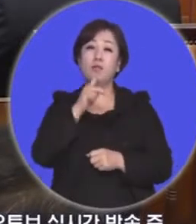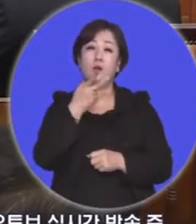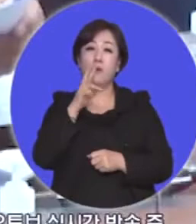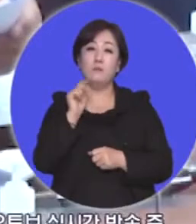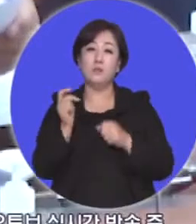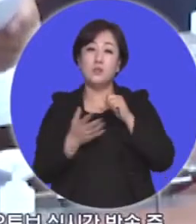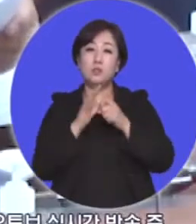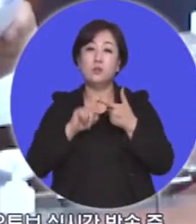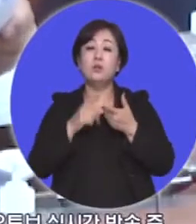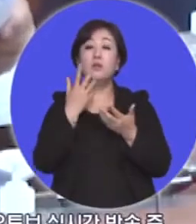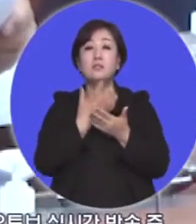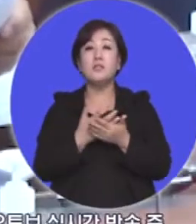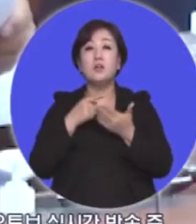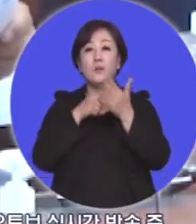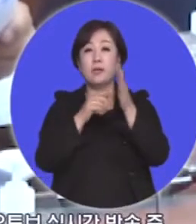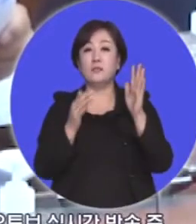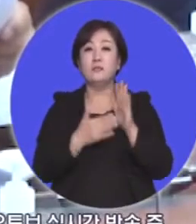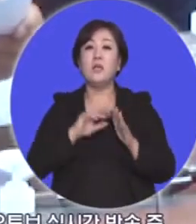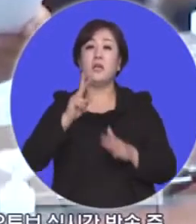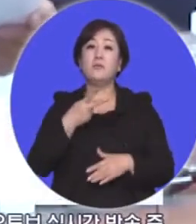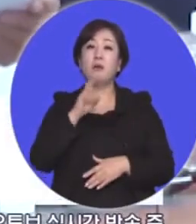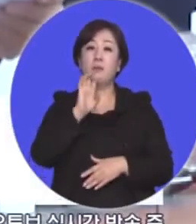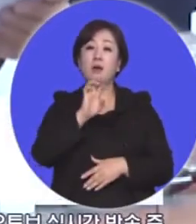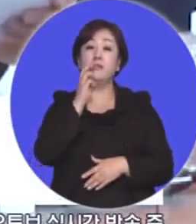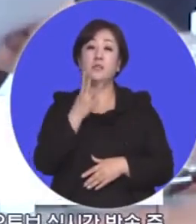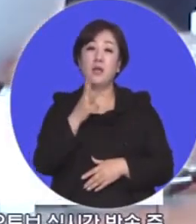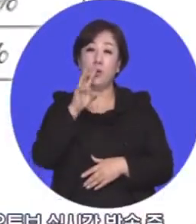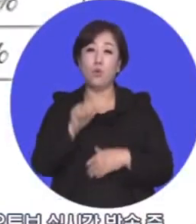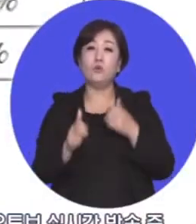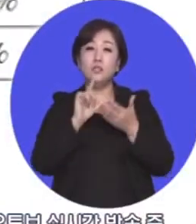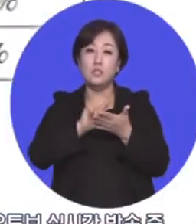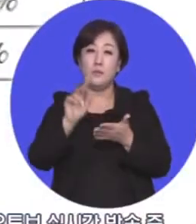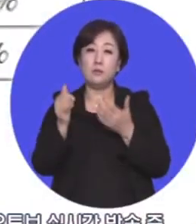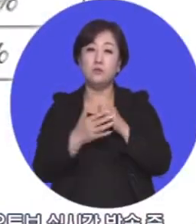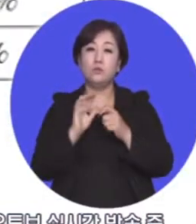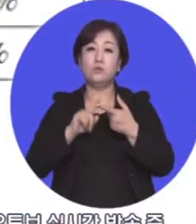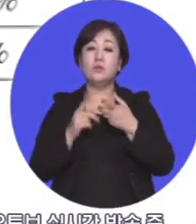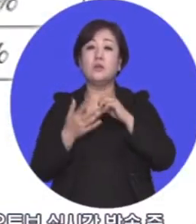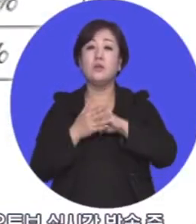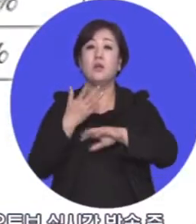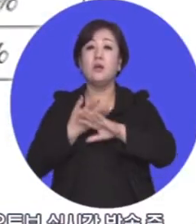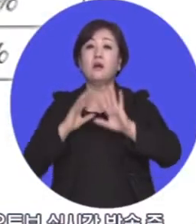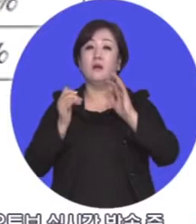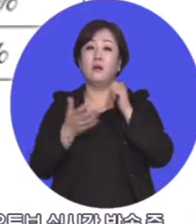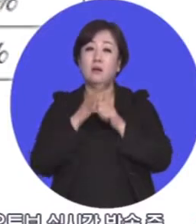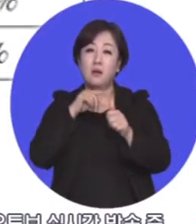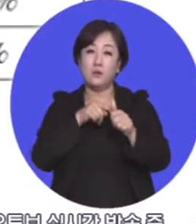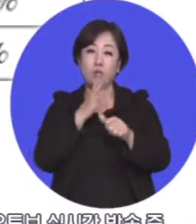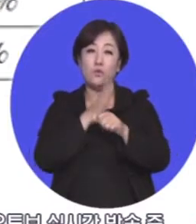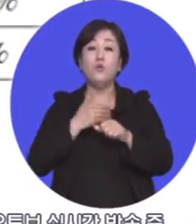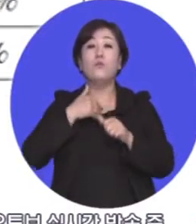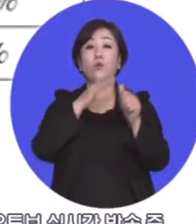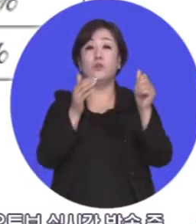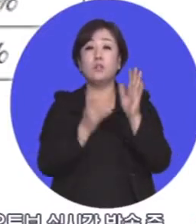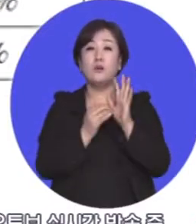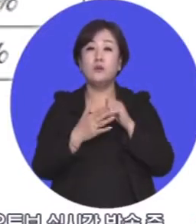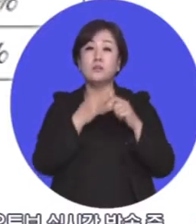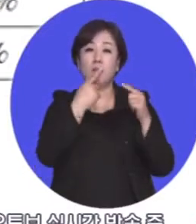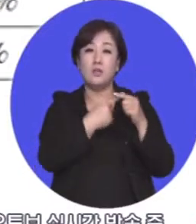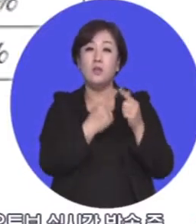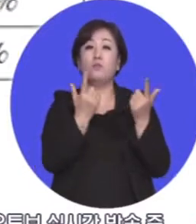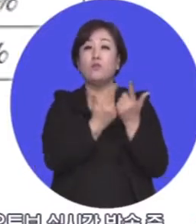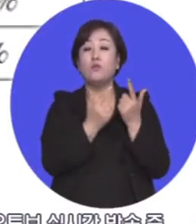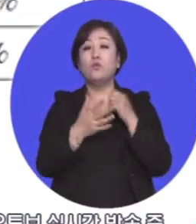공개한 자료를 보면 전국 243개 지자체 가운데 공무원 해외연수를 가장 많이 보낸 지자체는 1위 울산